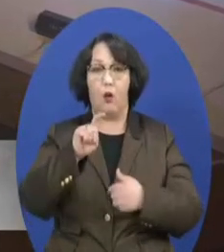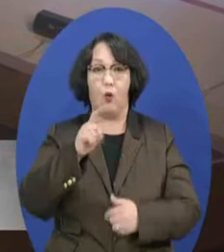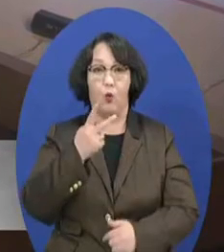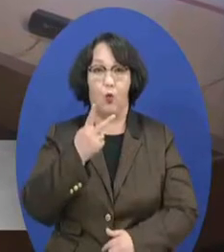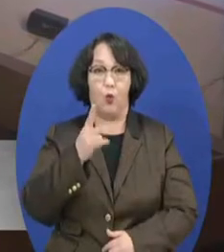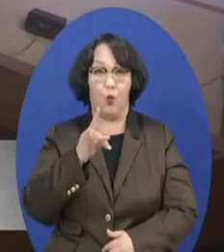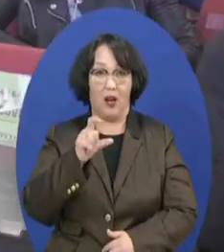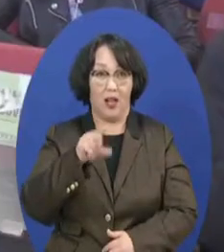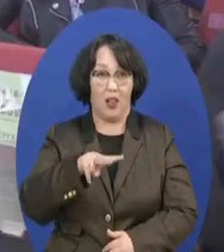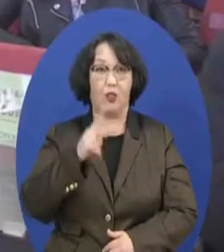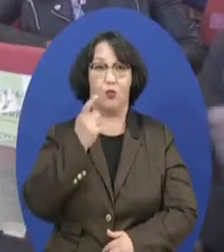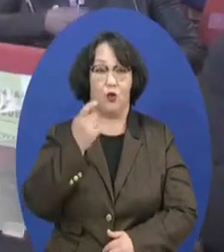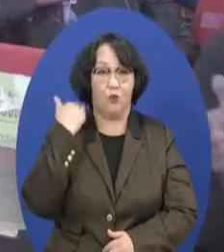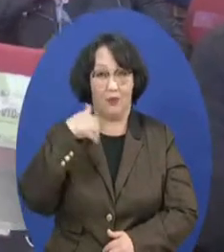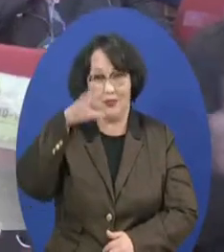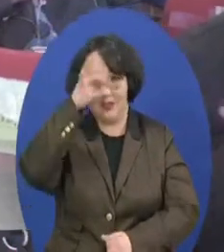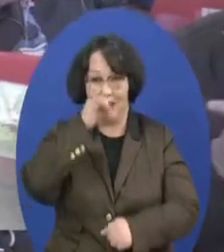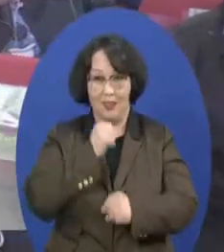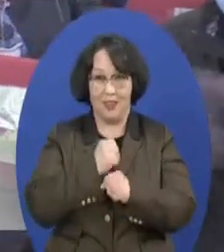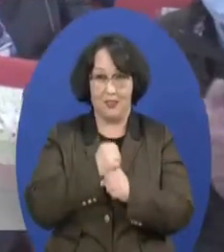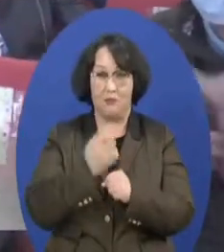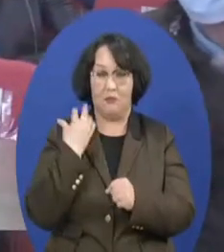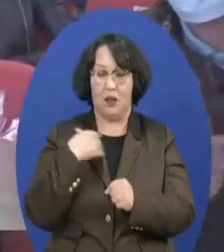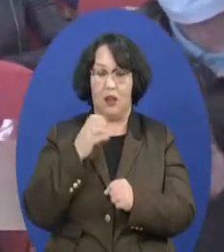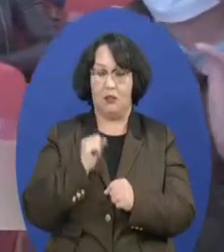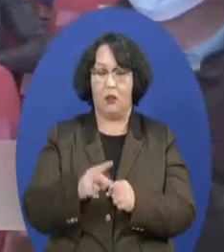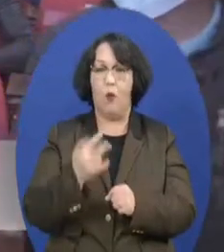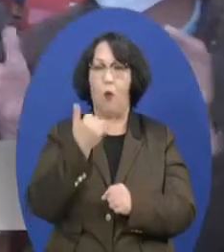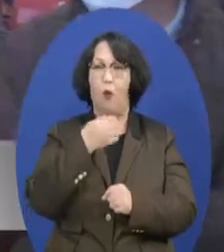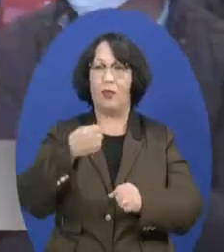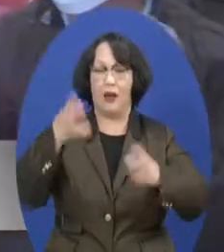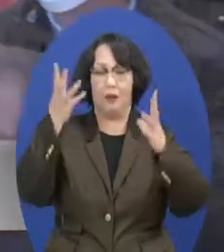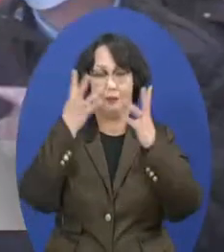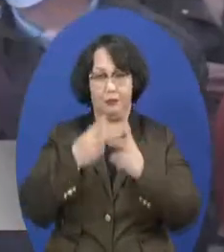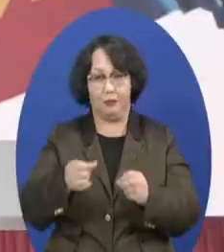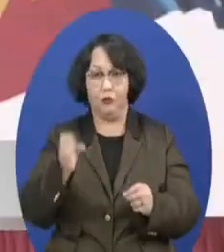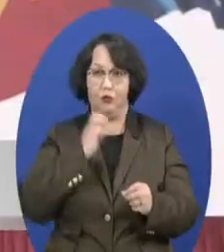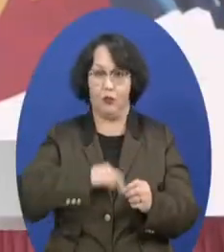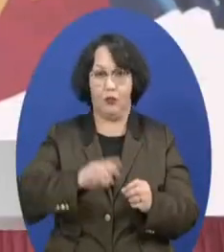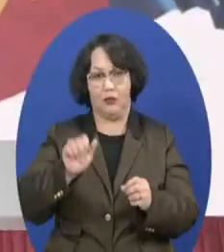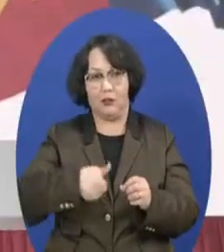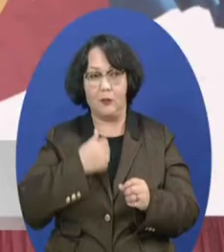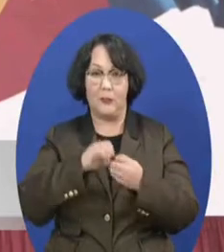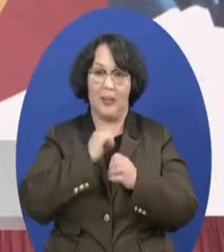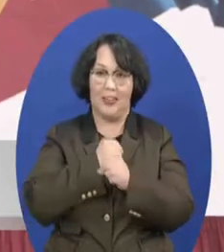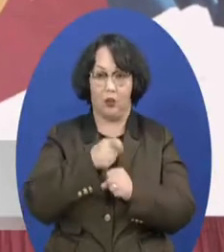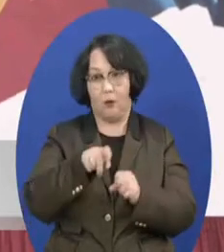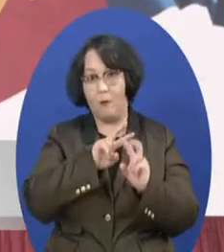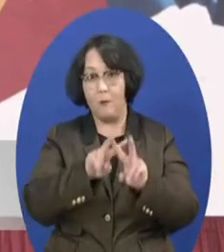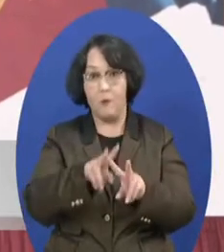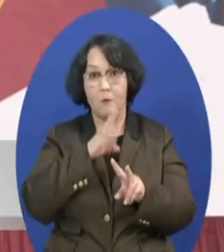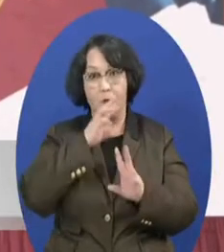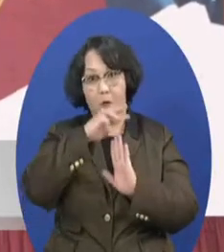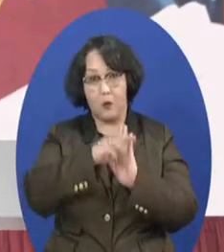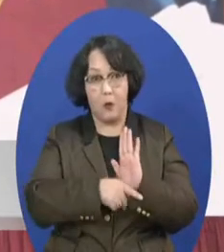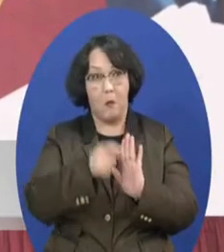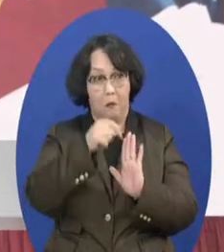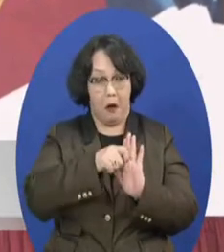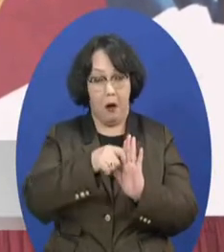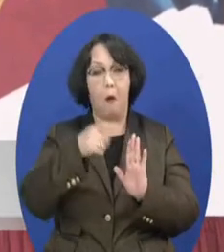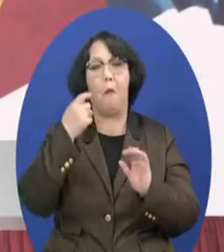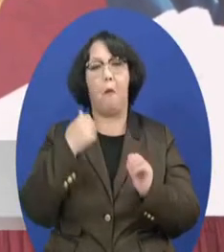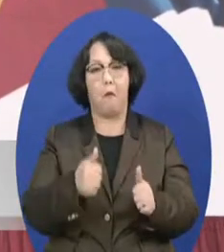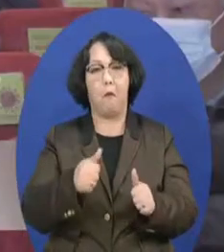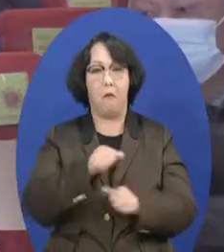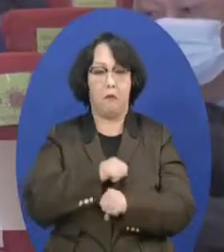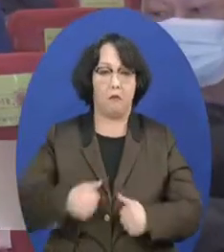дэмжиж, улс орны хөгжлийн төлөө хийсэн бүгдийг үргэлжлүүлэх сонголт хийхийг уриаллаа. Иргэдийнхээ амьдрах хөшнийг сайжруулж, их